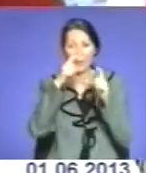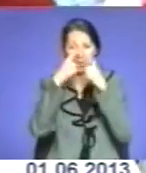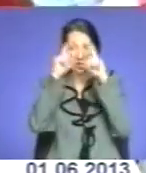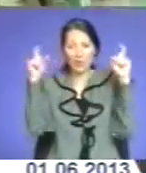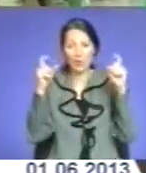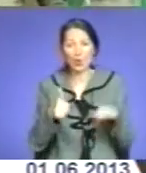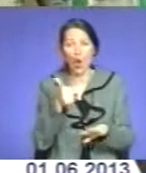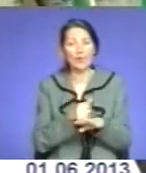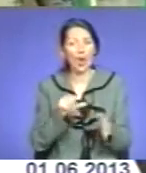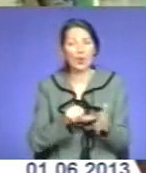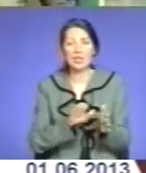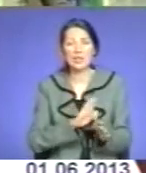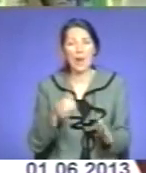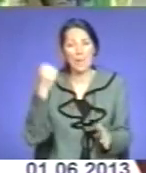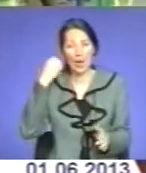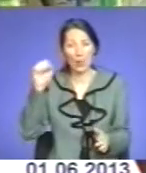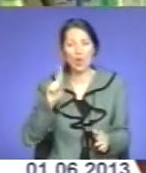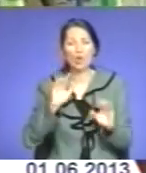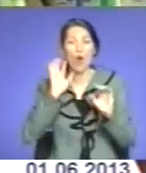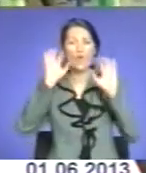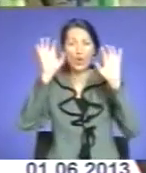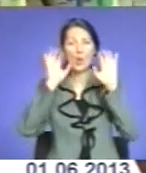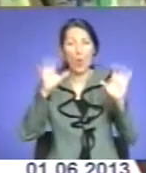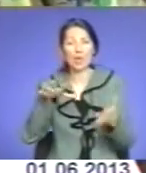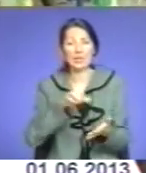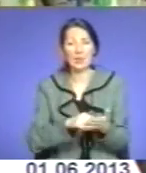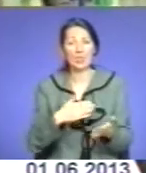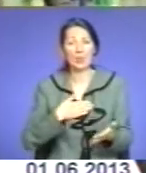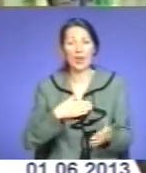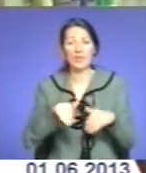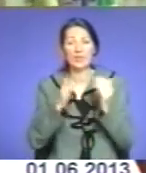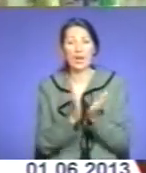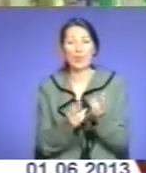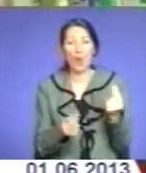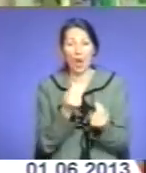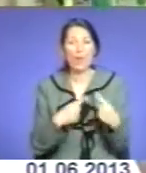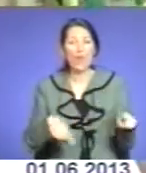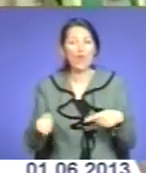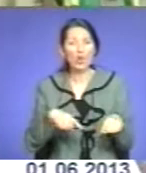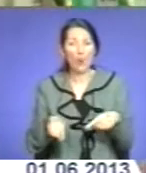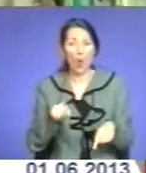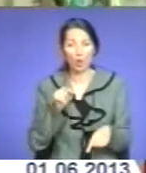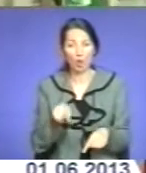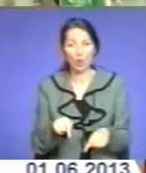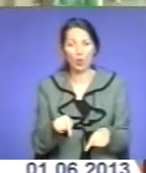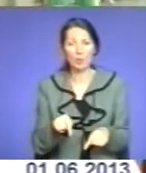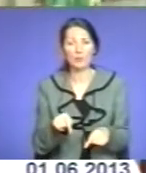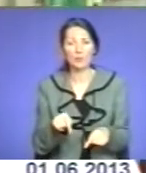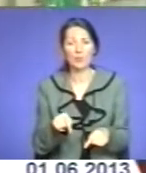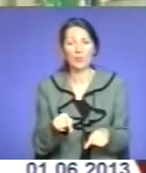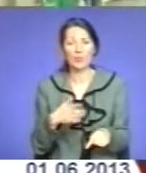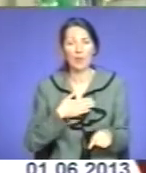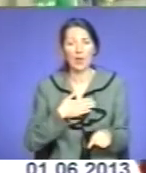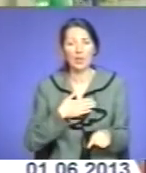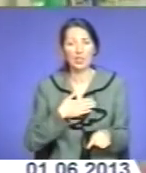перемога. Щодо волейболу, займаємося ми в загальному, граємо і футбол. Тільки тут